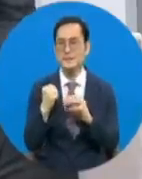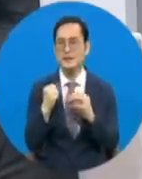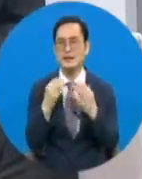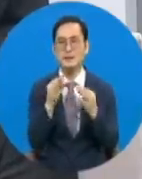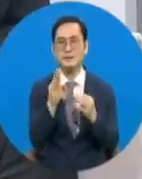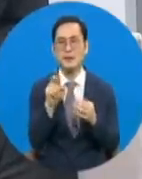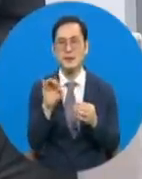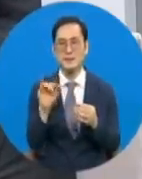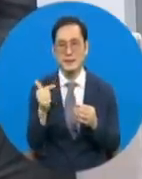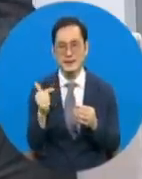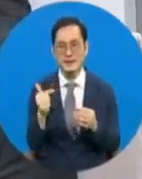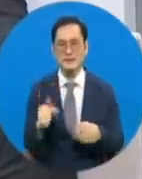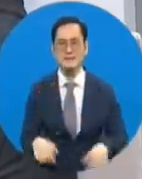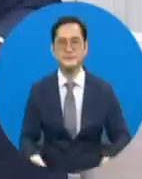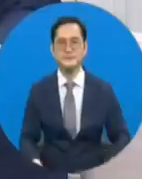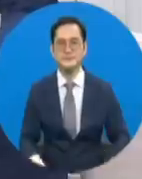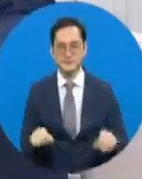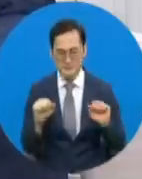나오셨습니다.